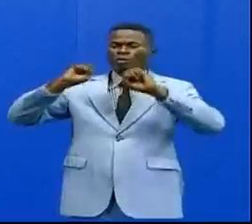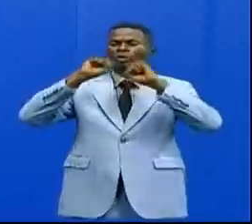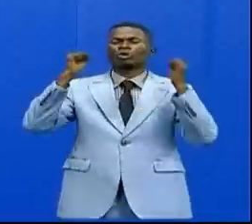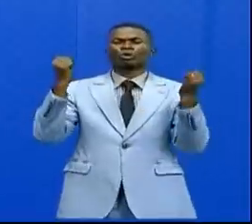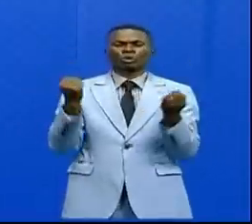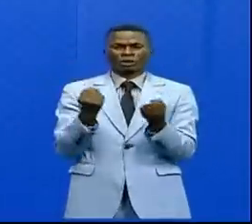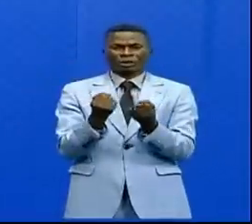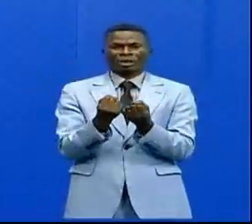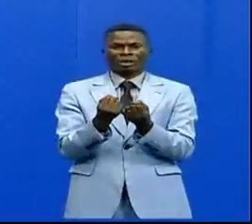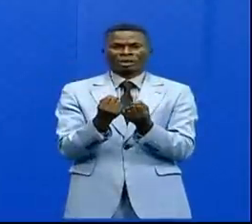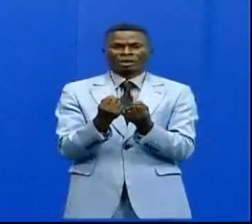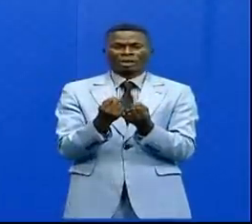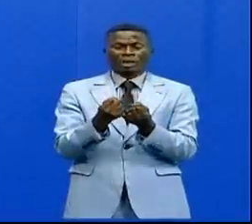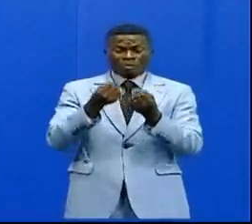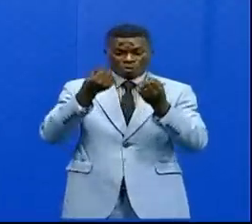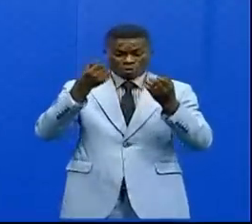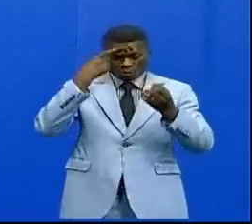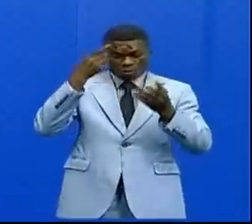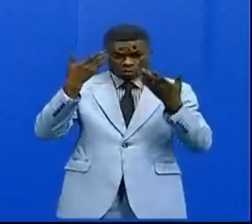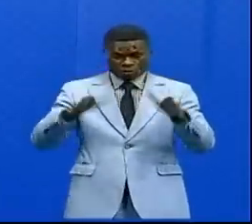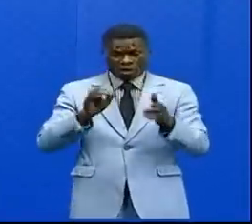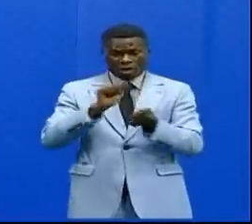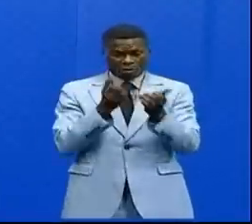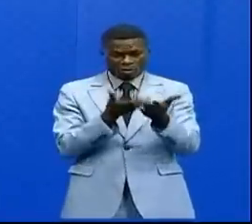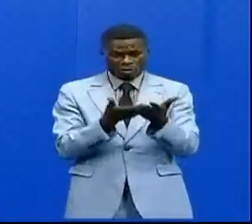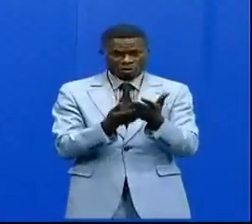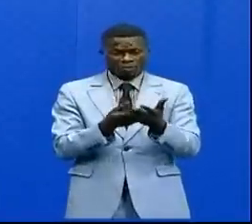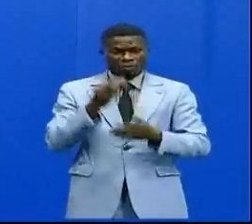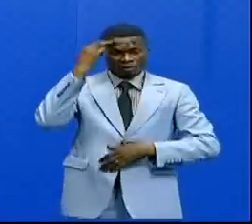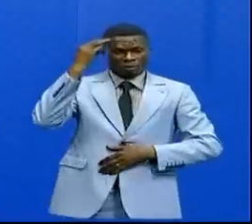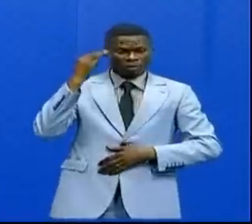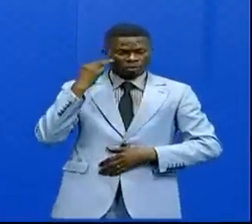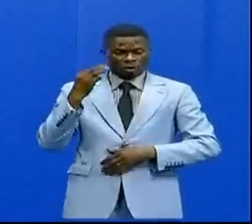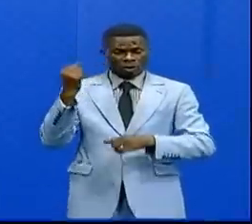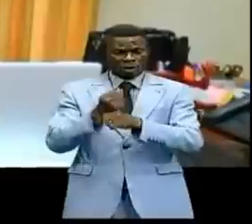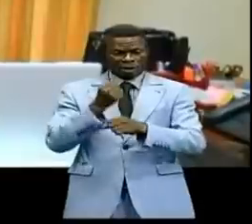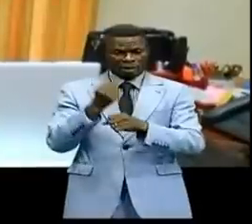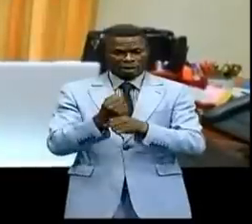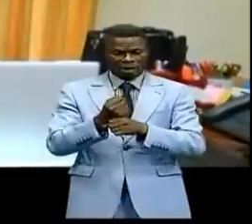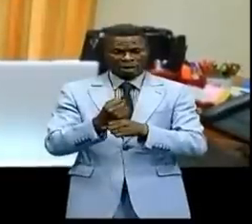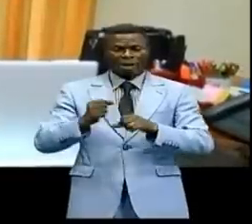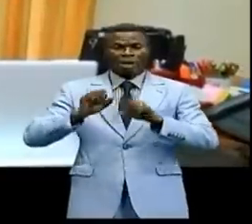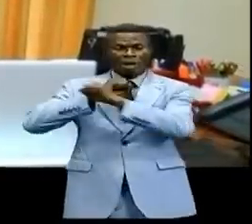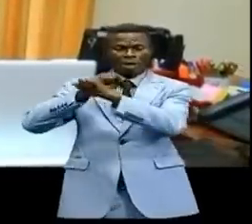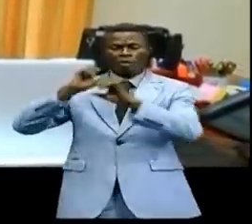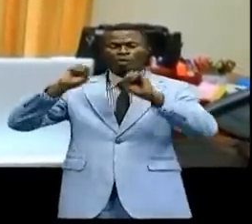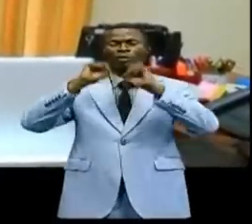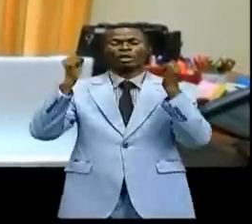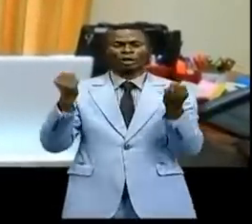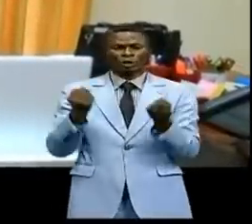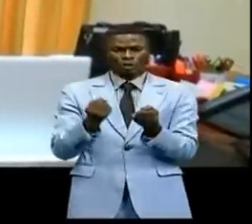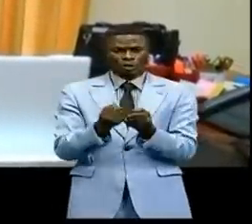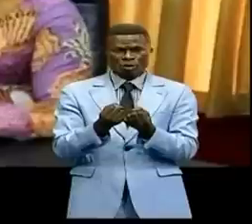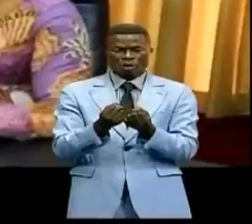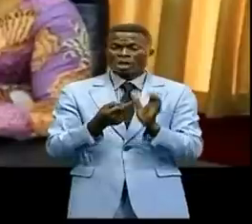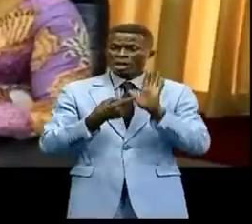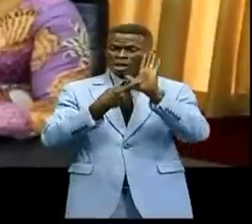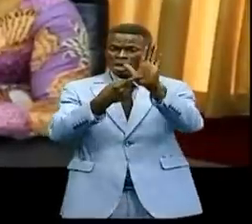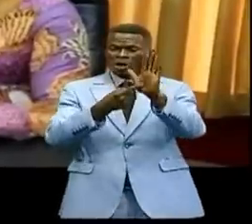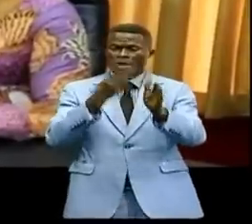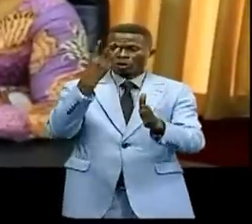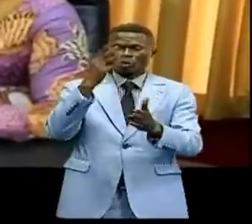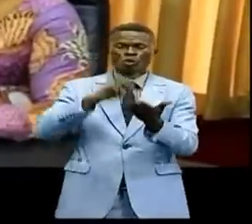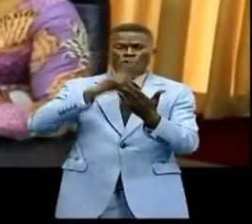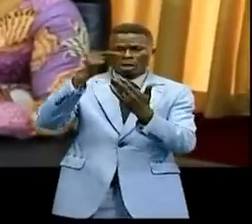sociale. Pour terminer ce chapitre, la ministre de l'Emploi, Travail et Prévoyance sociale a présenté trois